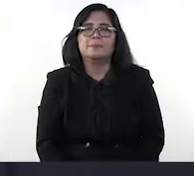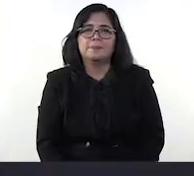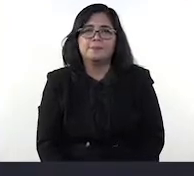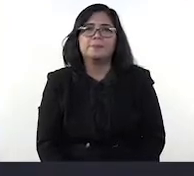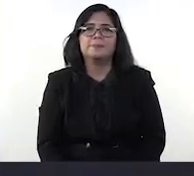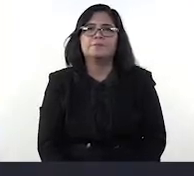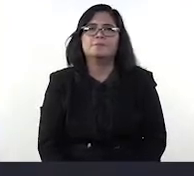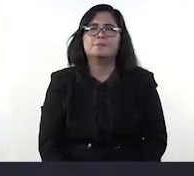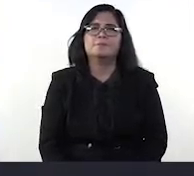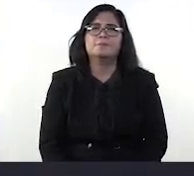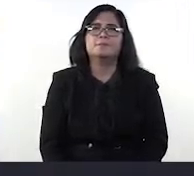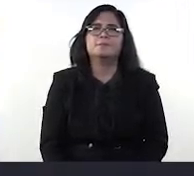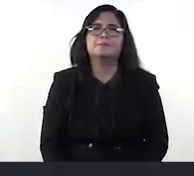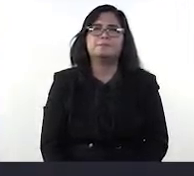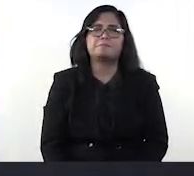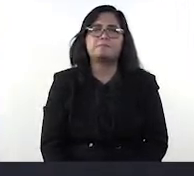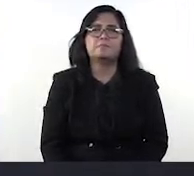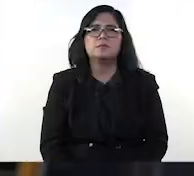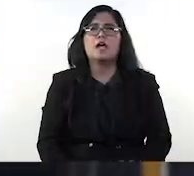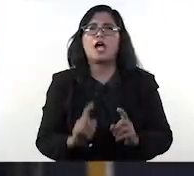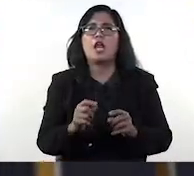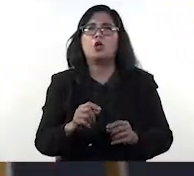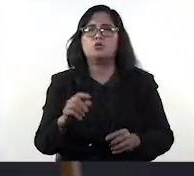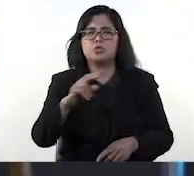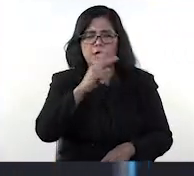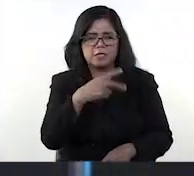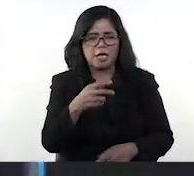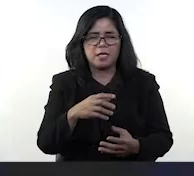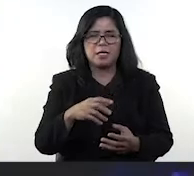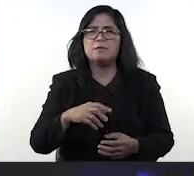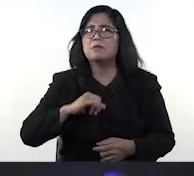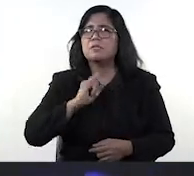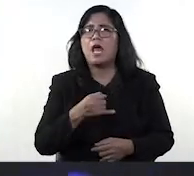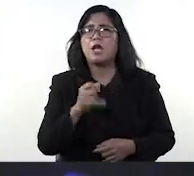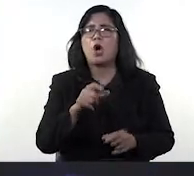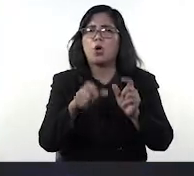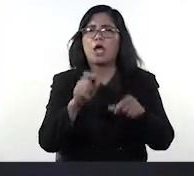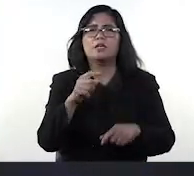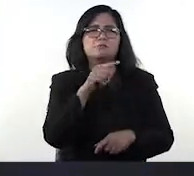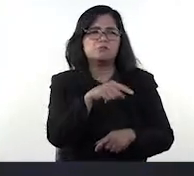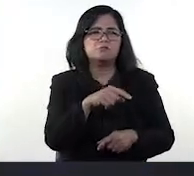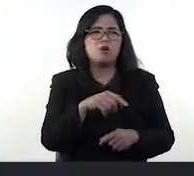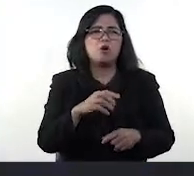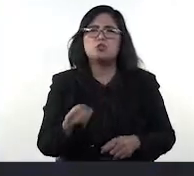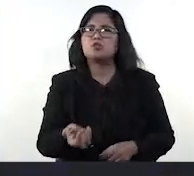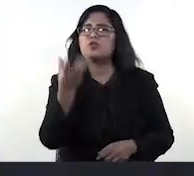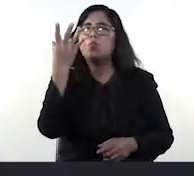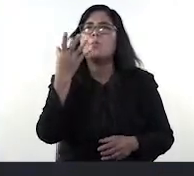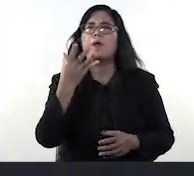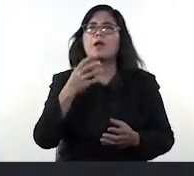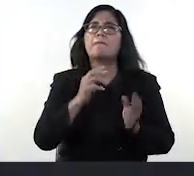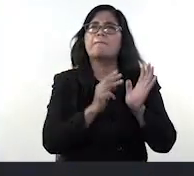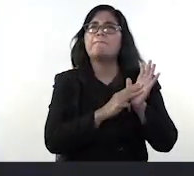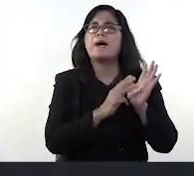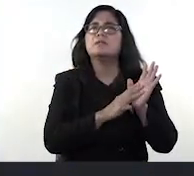menantumu berarti kau travel Michael kelompok coba cari kesalahan orang kekurangan orang koreksi sana koreksi sini berarti